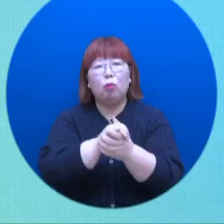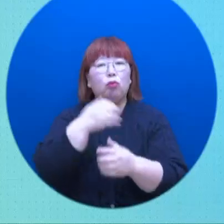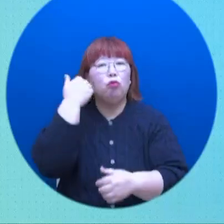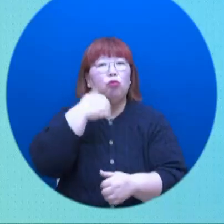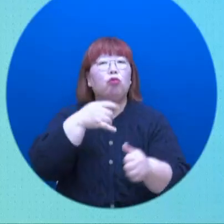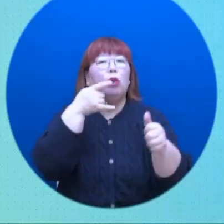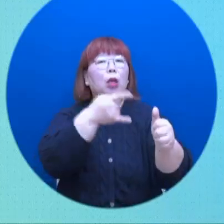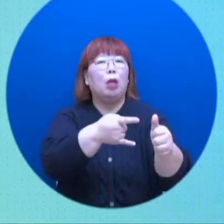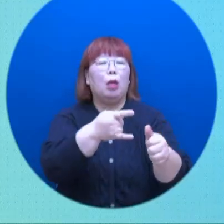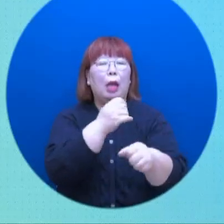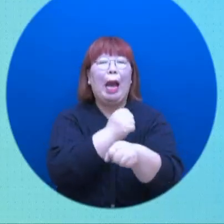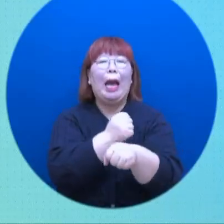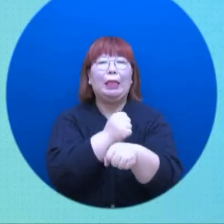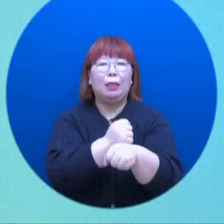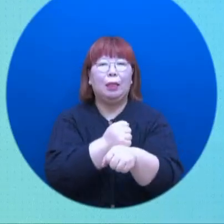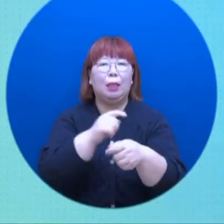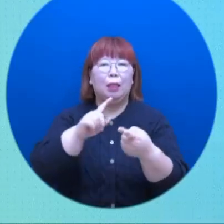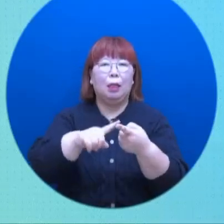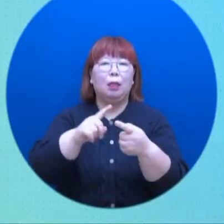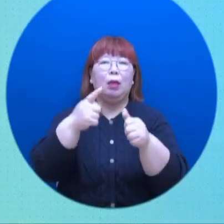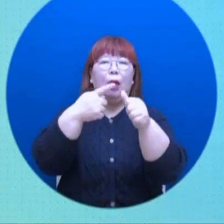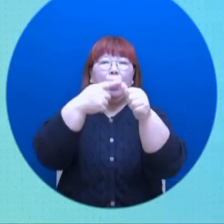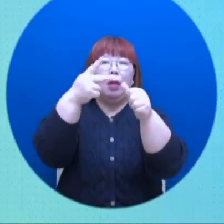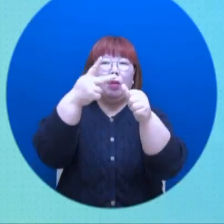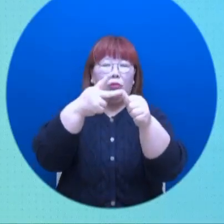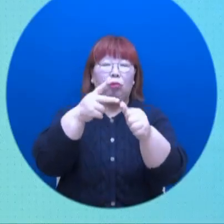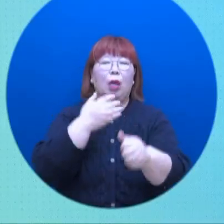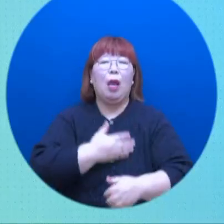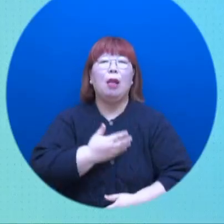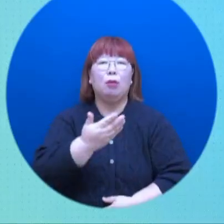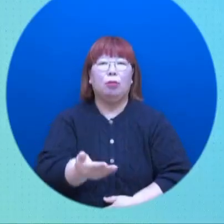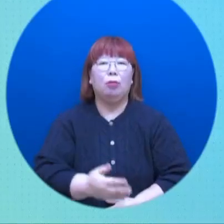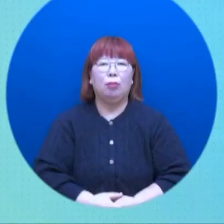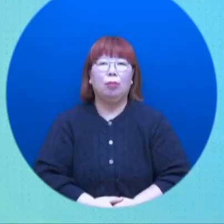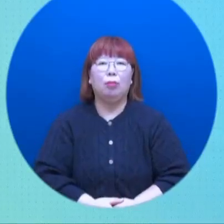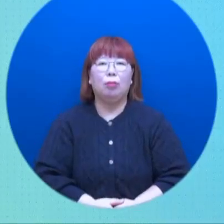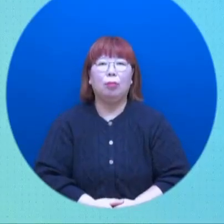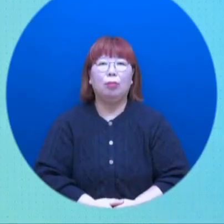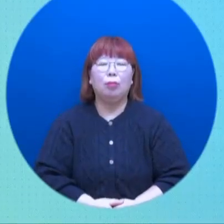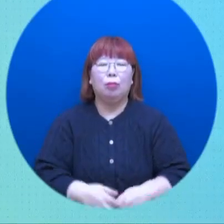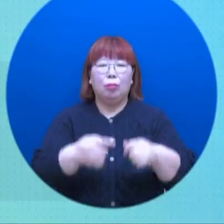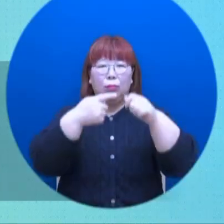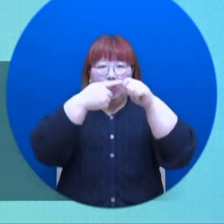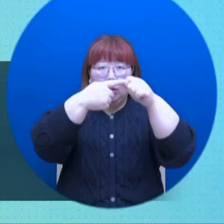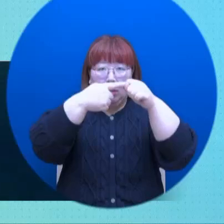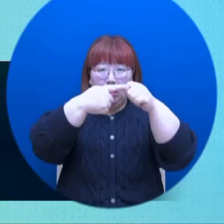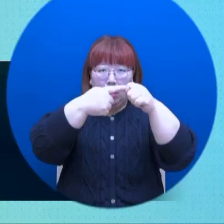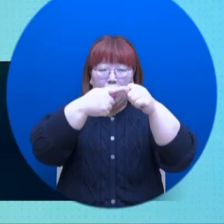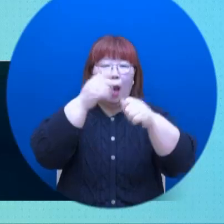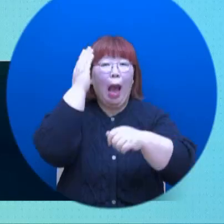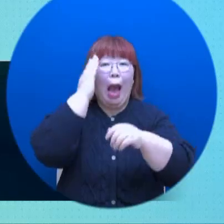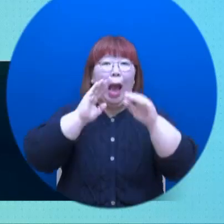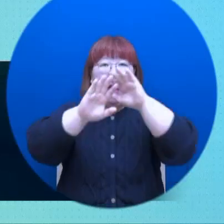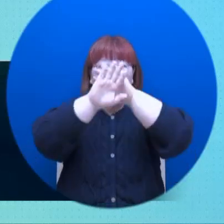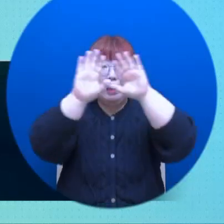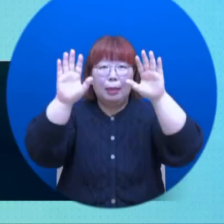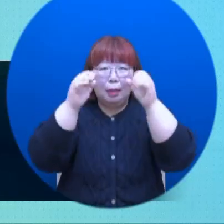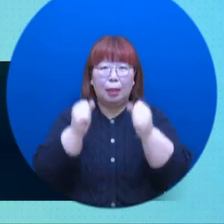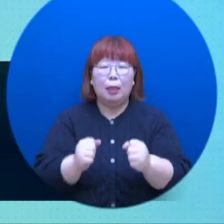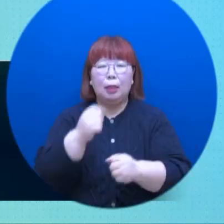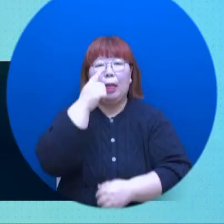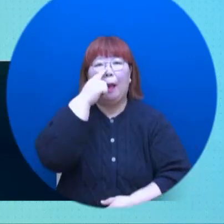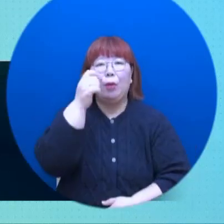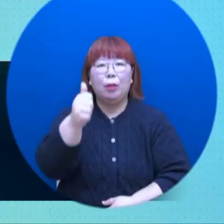두 가지로 여러분과 말씀을 나눠보겠습니다. 첫 번째는 하늘에 계신